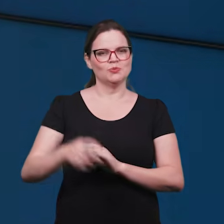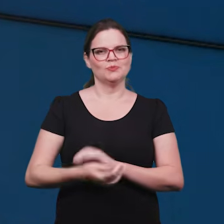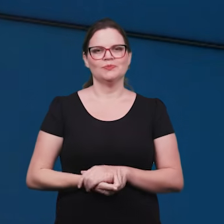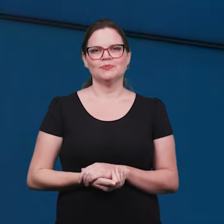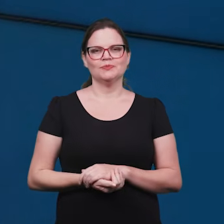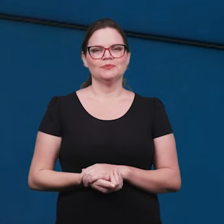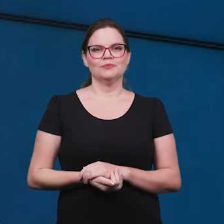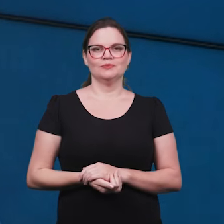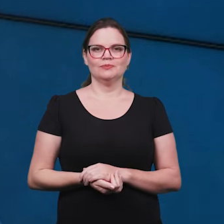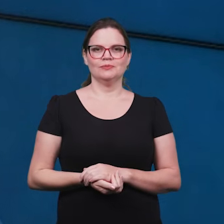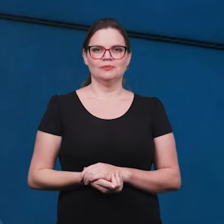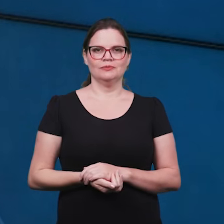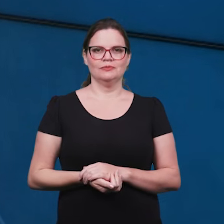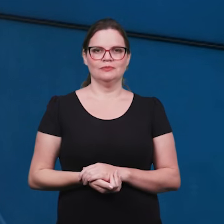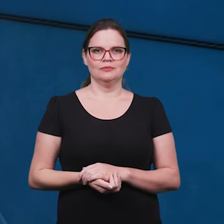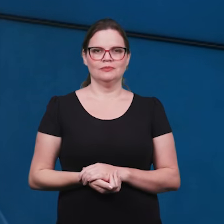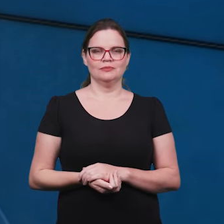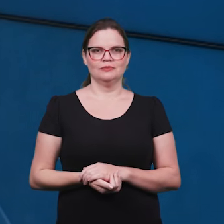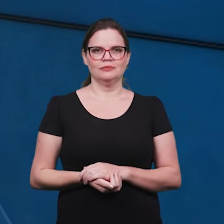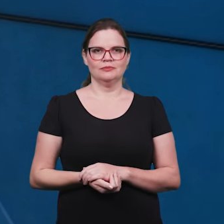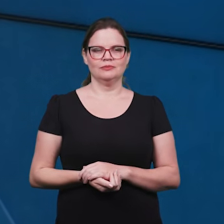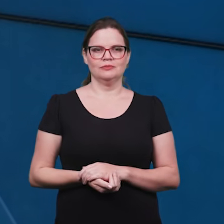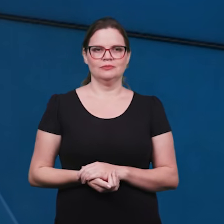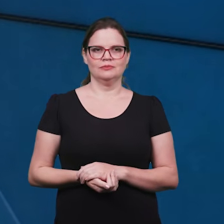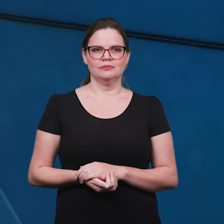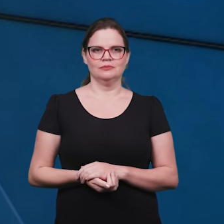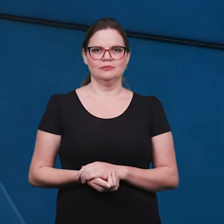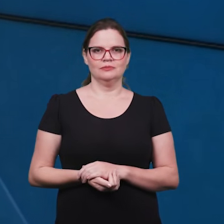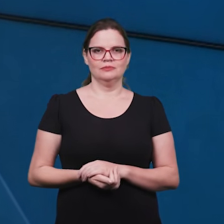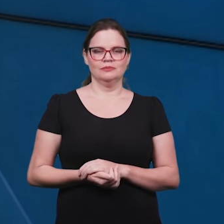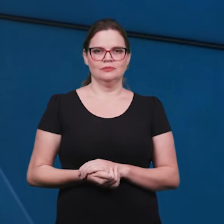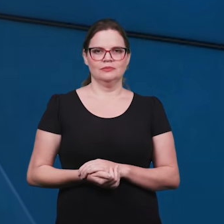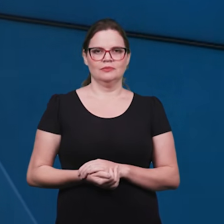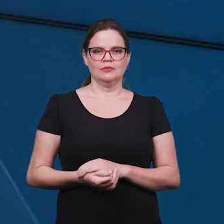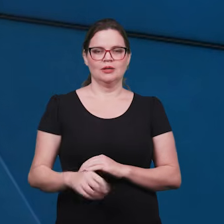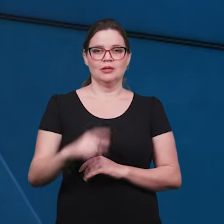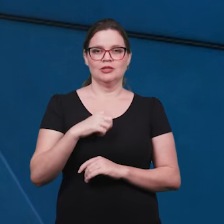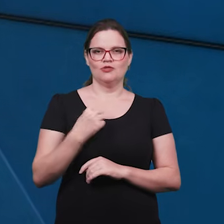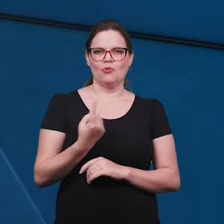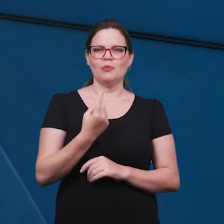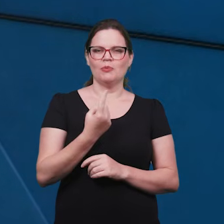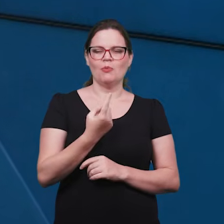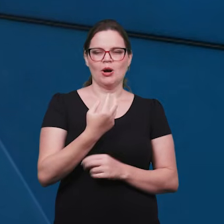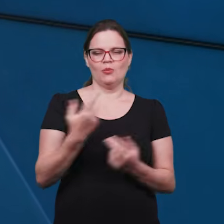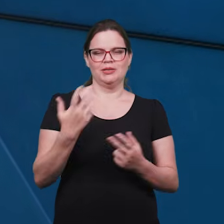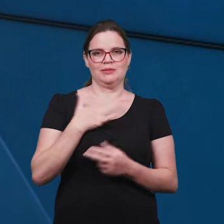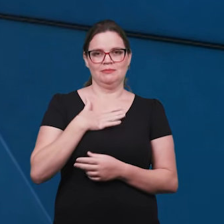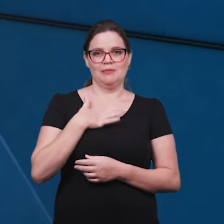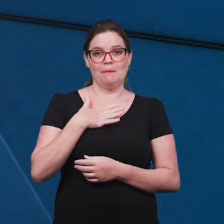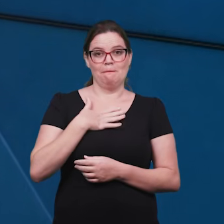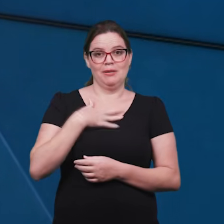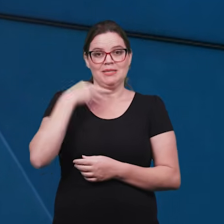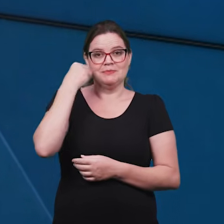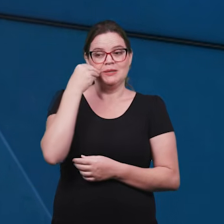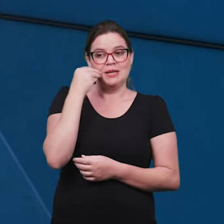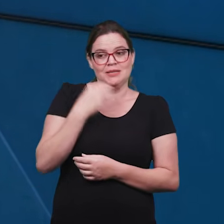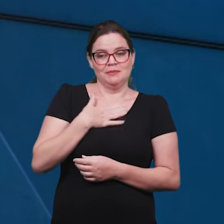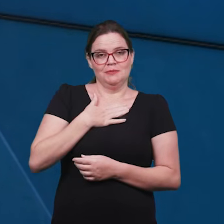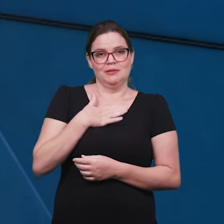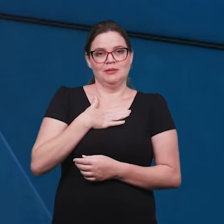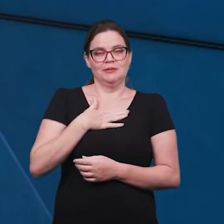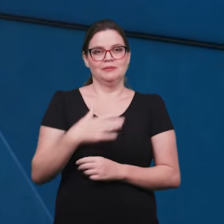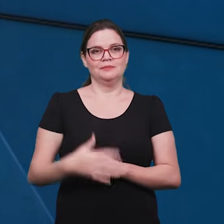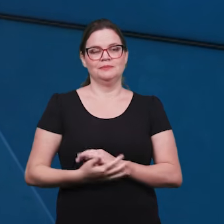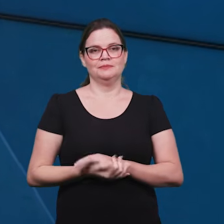isso. И один момент, который возьму с собой, E uma das coisas que eu levarei comigo, потому